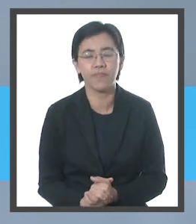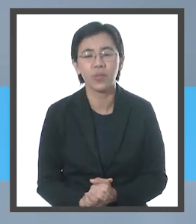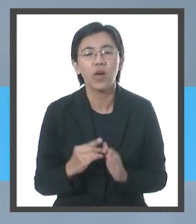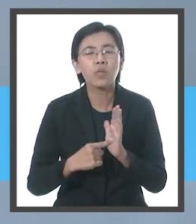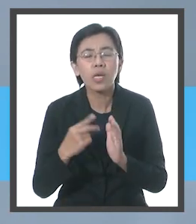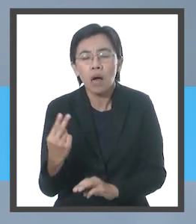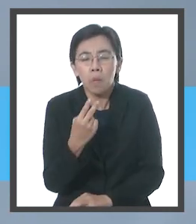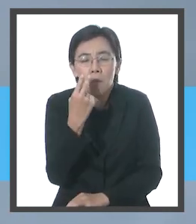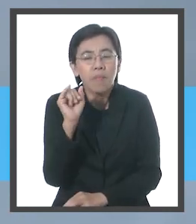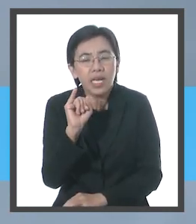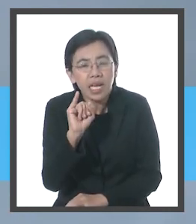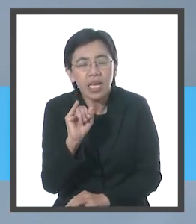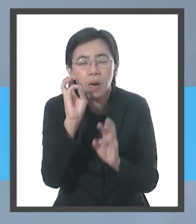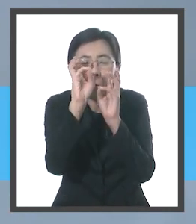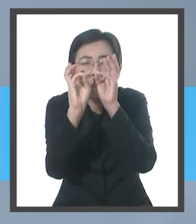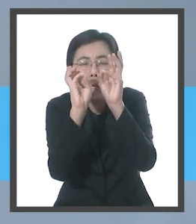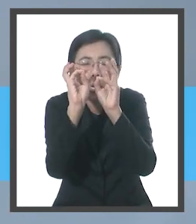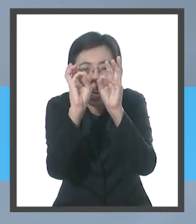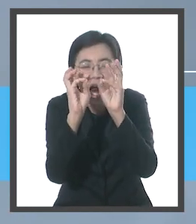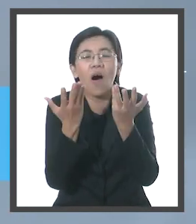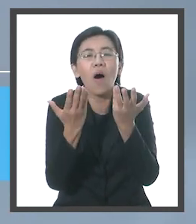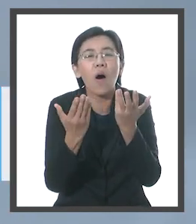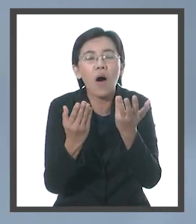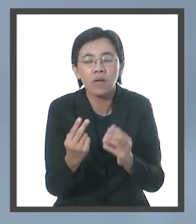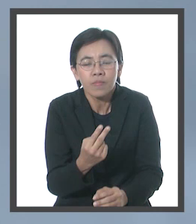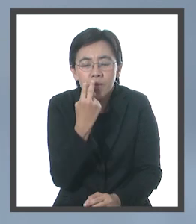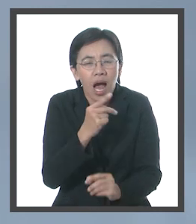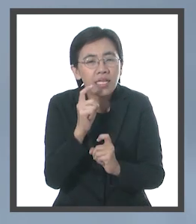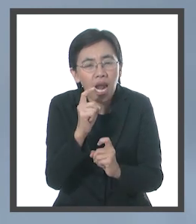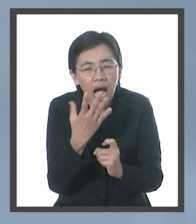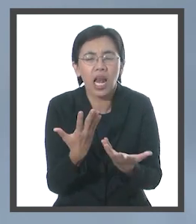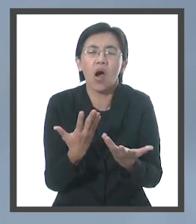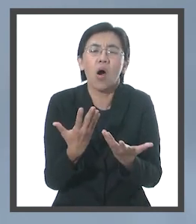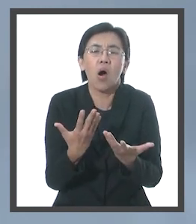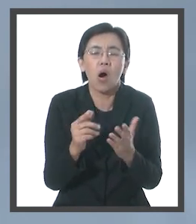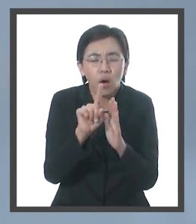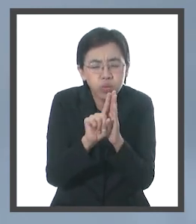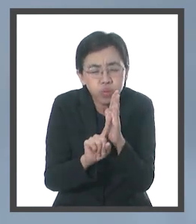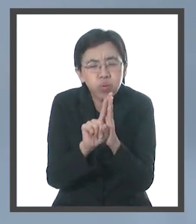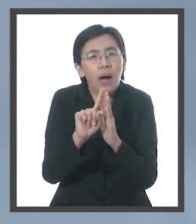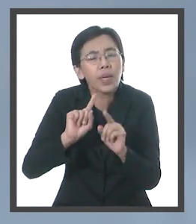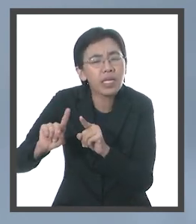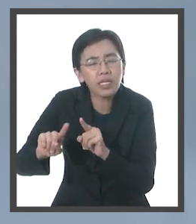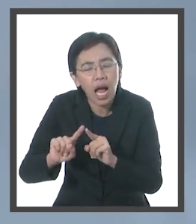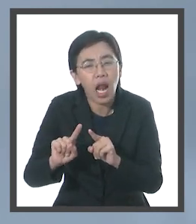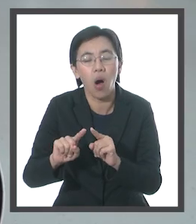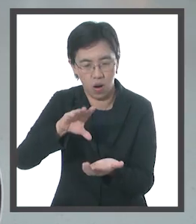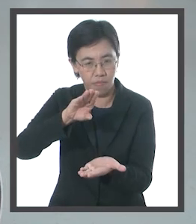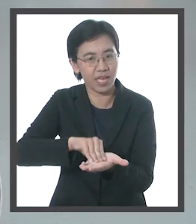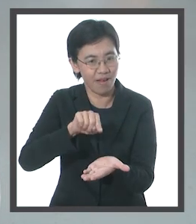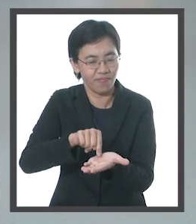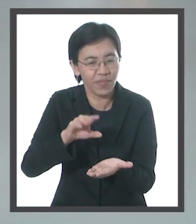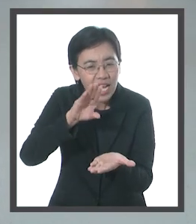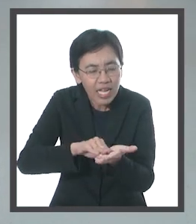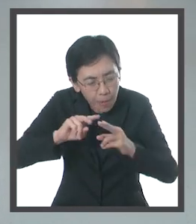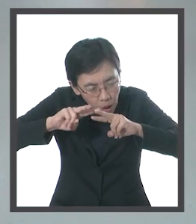าศฝุ่นละออง VOC สารพิษความชื้นอุณหภูมิต่างๆเนี่ยมันจะถูกเรคคอร์ดเอาไว้แล้วจะพยาย